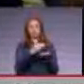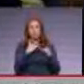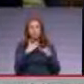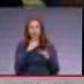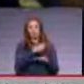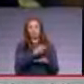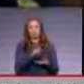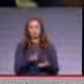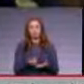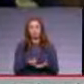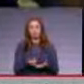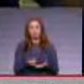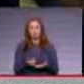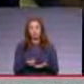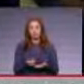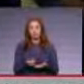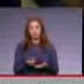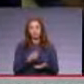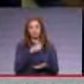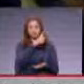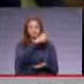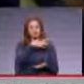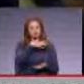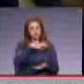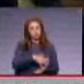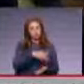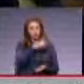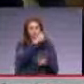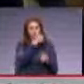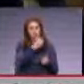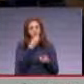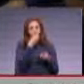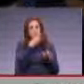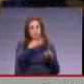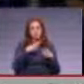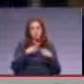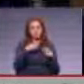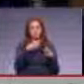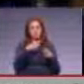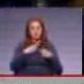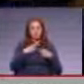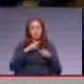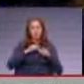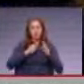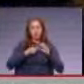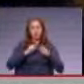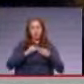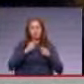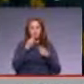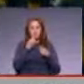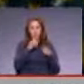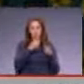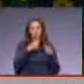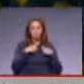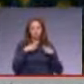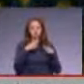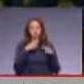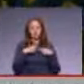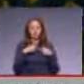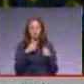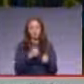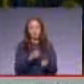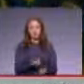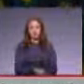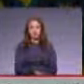لا الشيخ بيجيب لنا كل حاجه صح ولا لا؟ انا بيجيب لنا كل حاجه. سعديه ديت